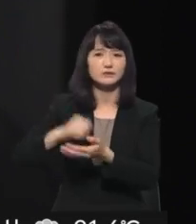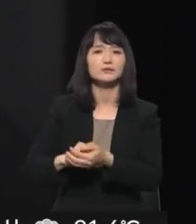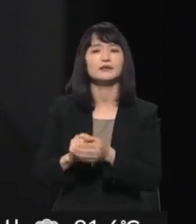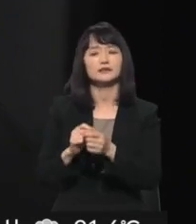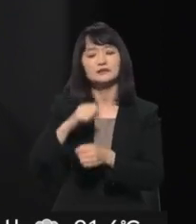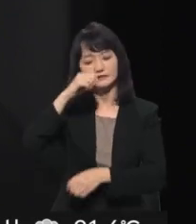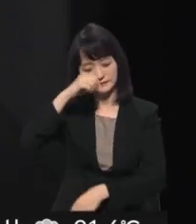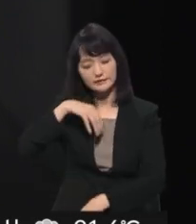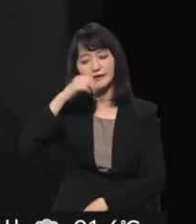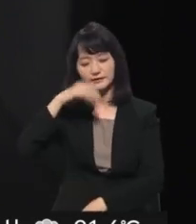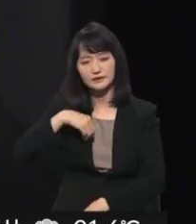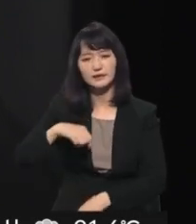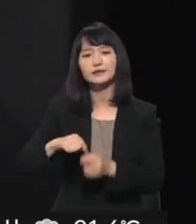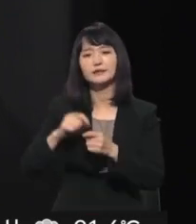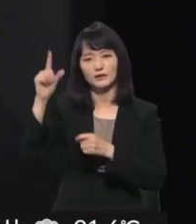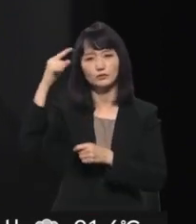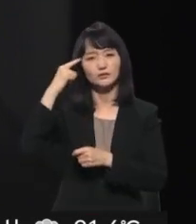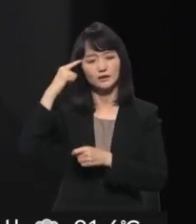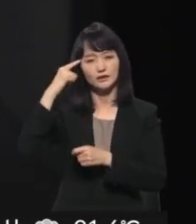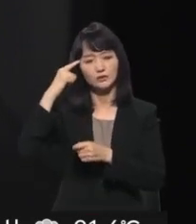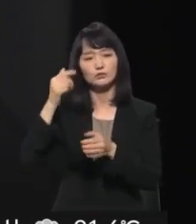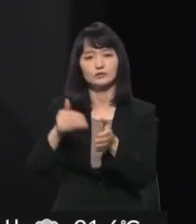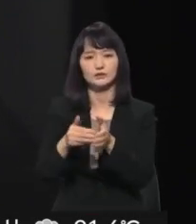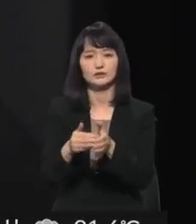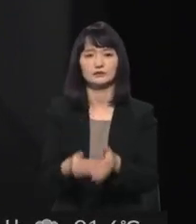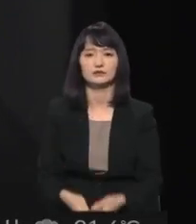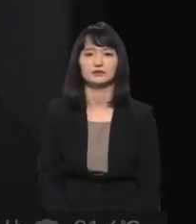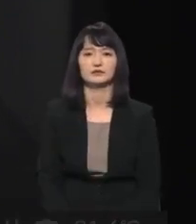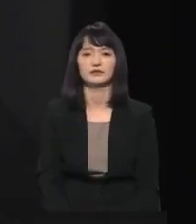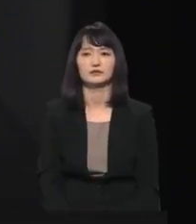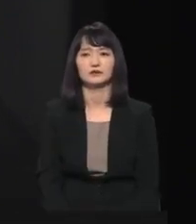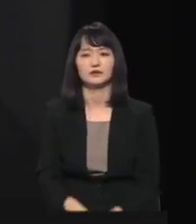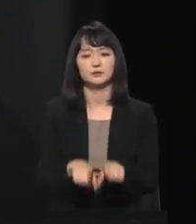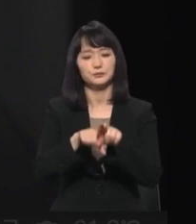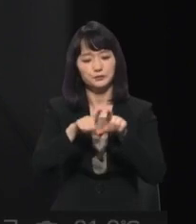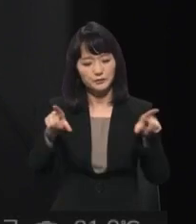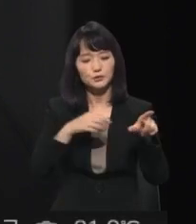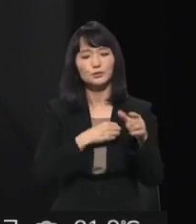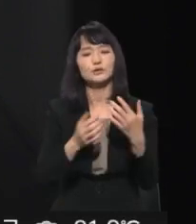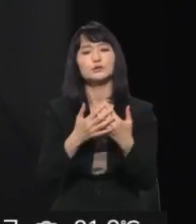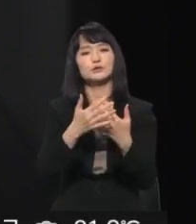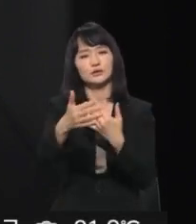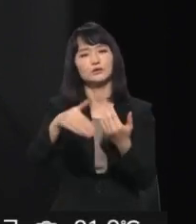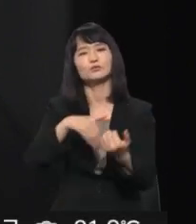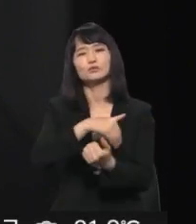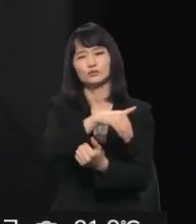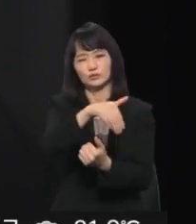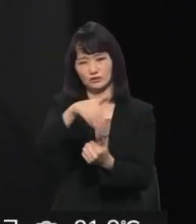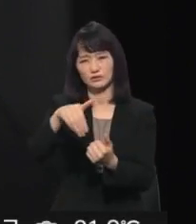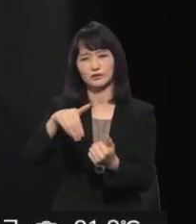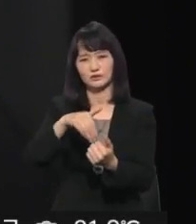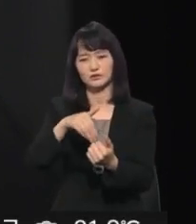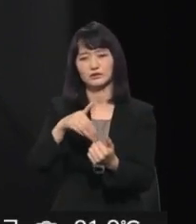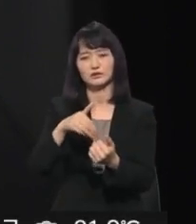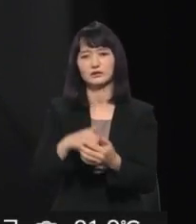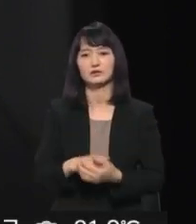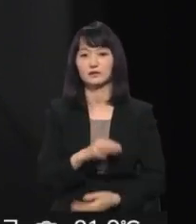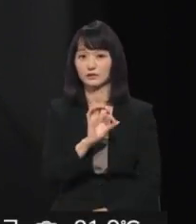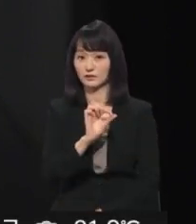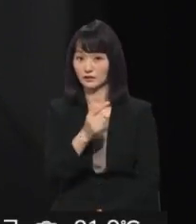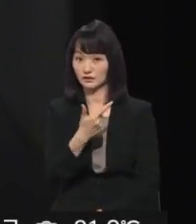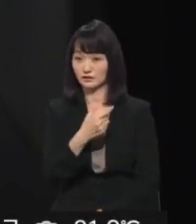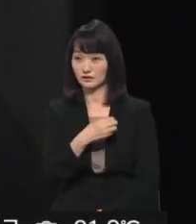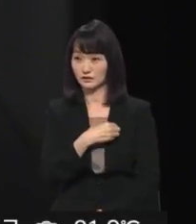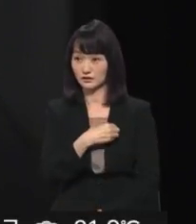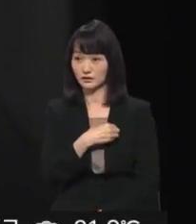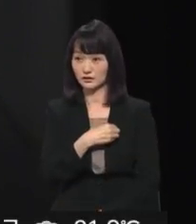예 야 뭐 넘어가는 거거든 이렇게 이제 보통의 이제 의원총회 의 분위기가 그렇게 되다보니 까만 했는데 그 안철수 대표가 또 그걸 다